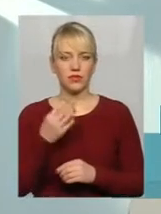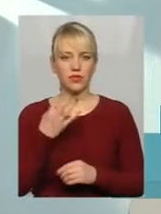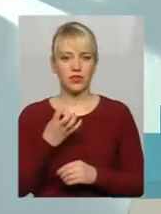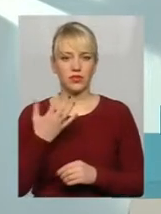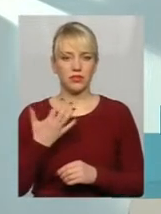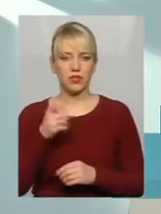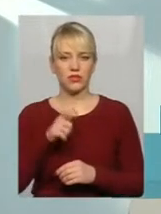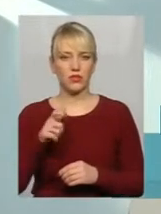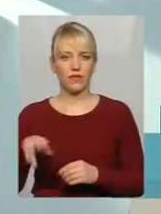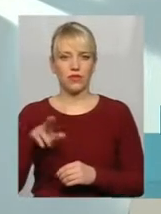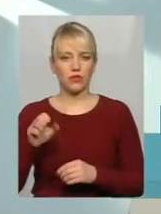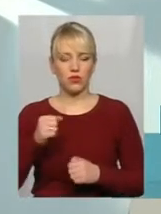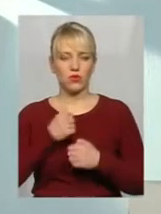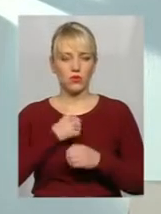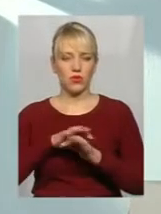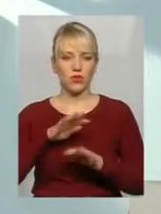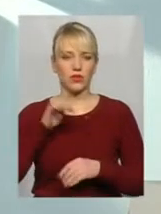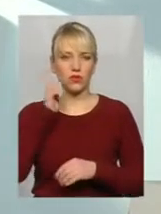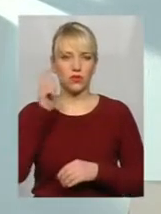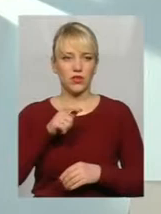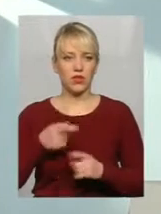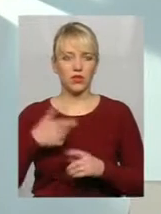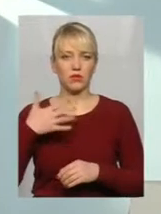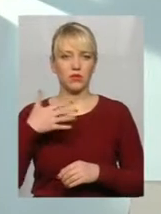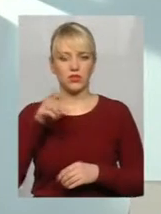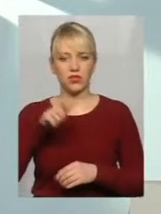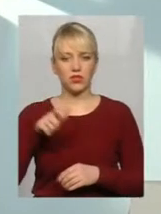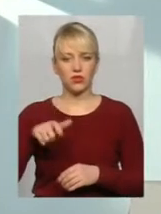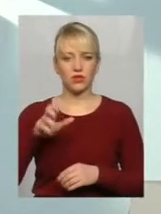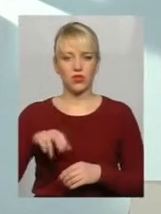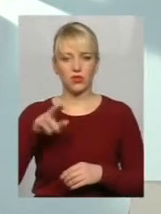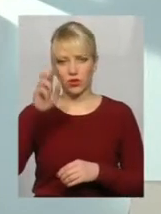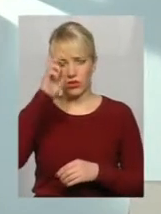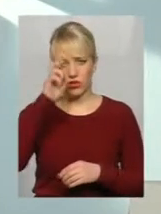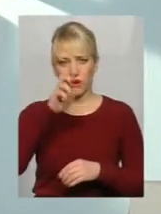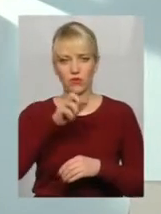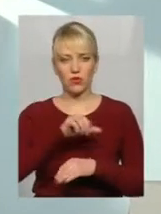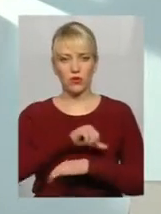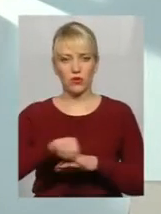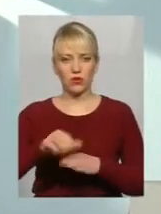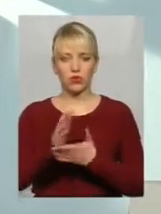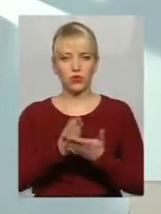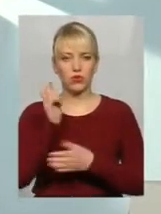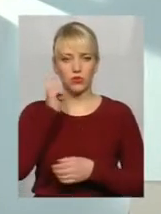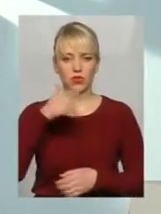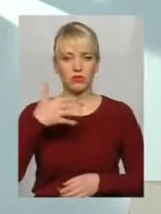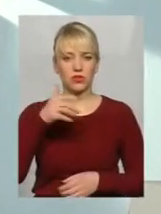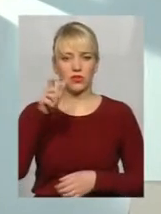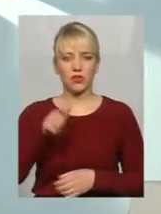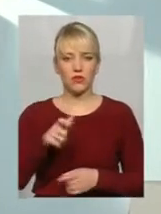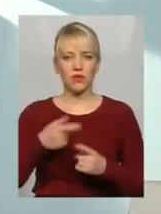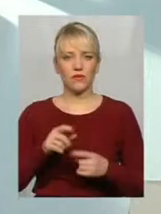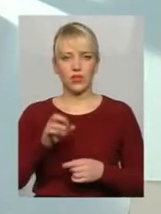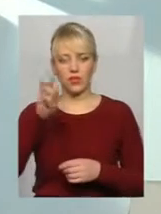405 чоловік до Збройних сил України, 50 чоловік до Державної прикордонної служби України, 50 чоловік до Державної